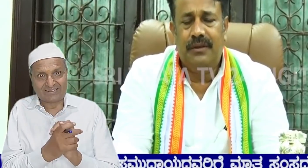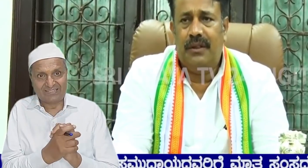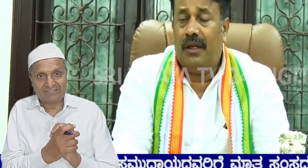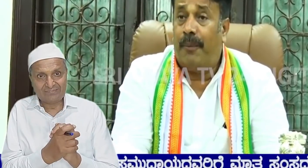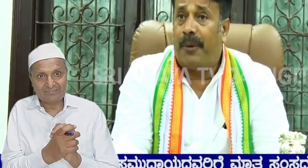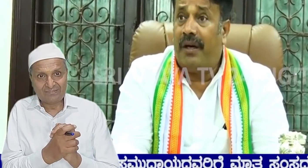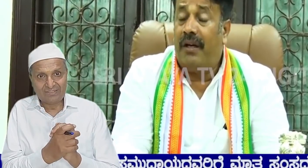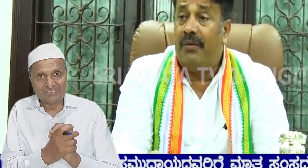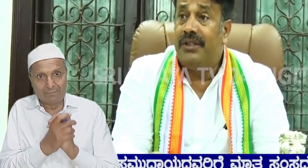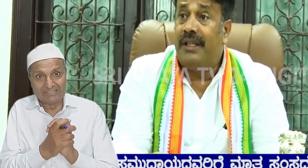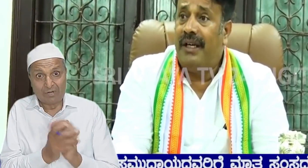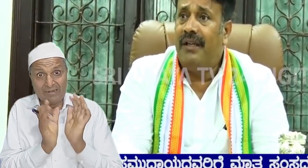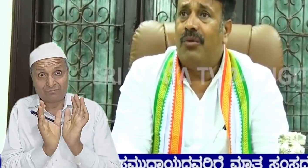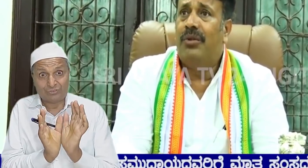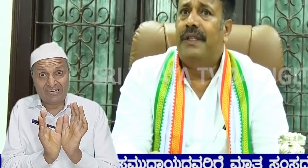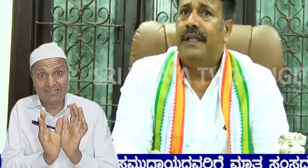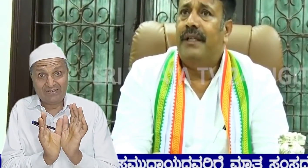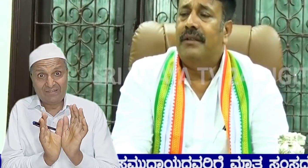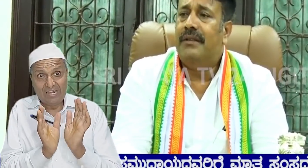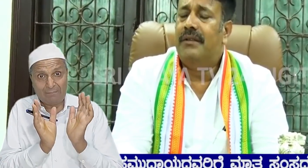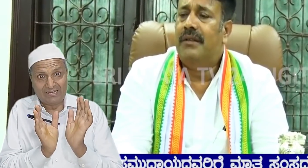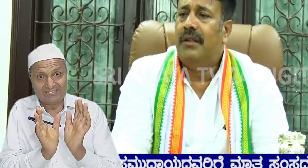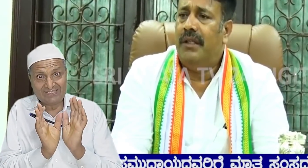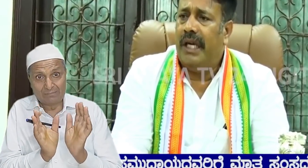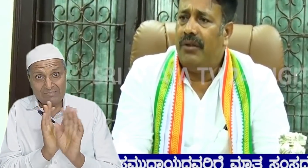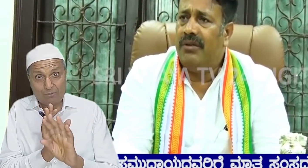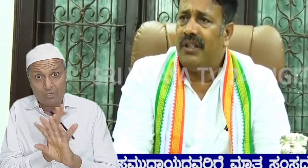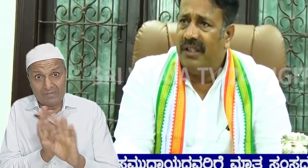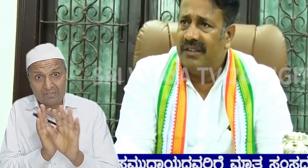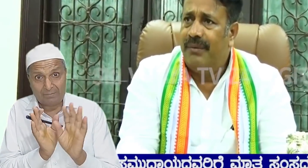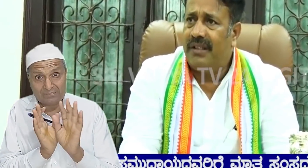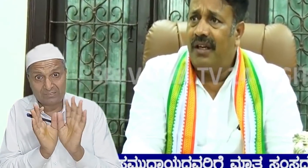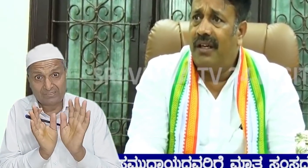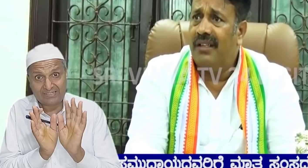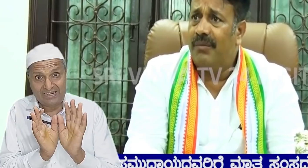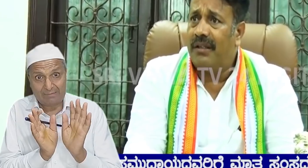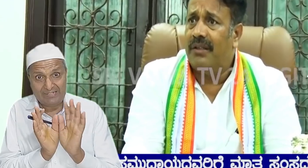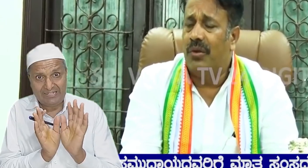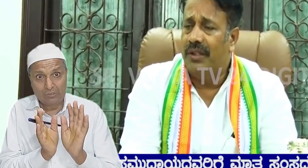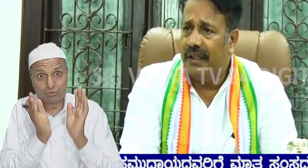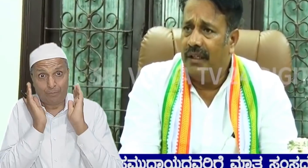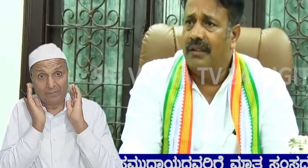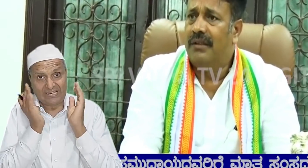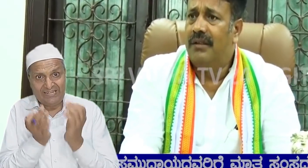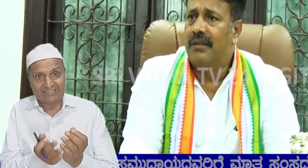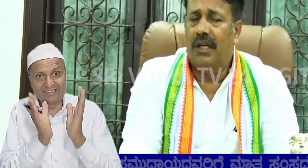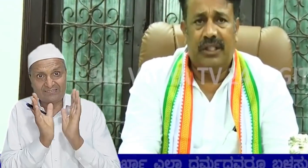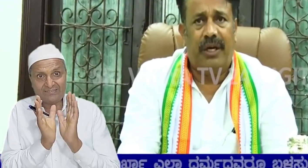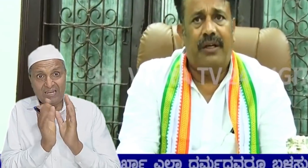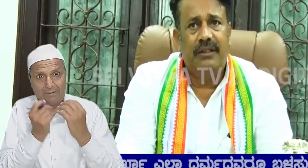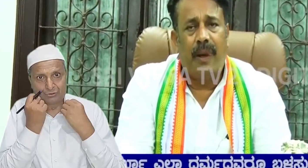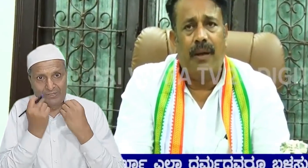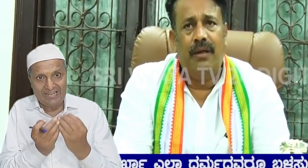बात करते हैं, शर्म आता है। और हमारी अफसोस ये है, हमारा जैन समाज में कोई बड़ी संगठन है ना कमेटी, उसको पता ही नहीं